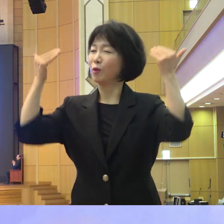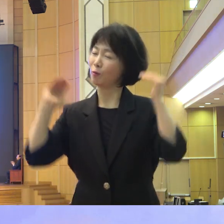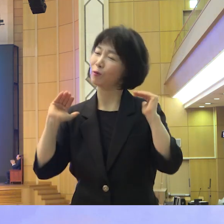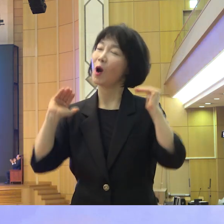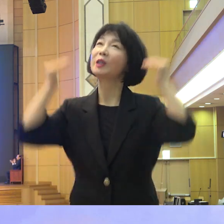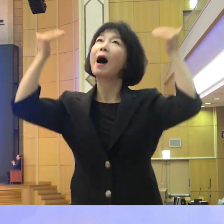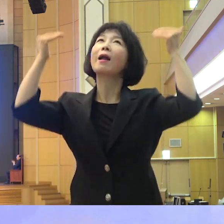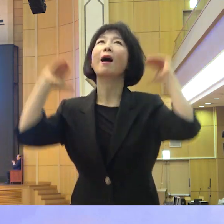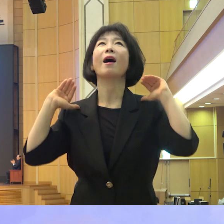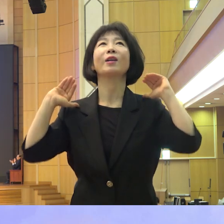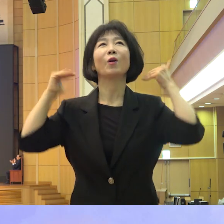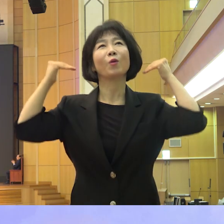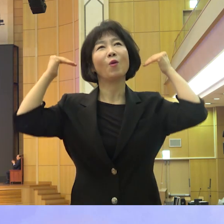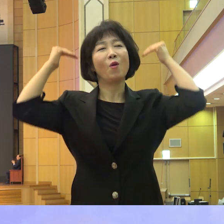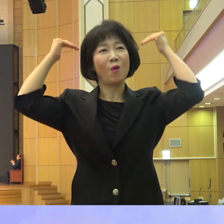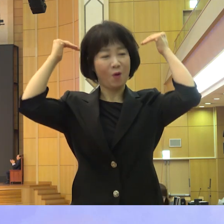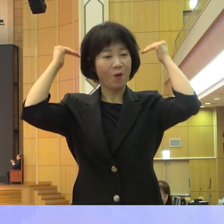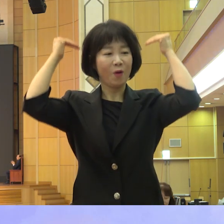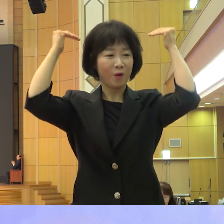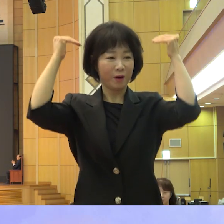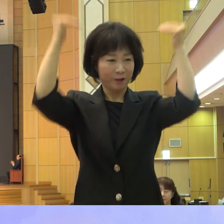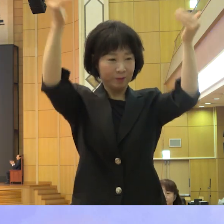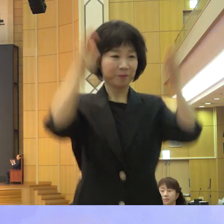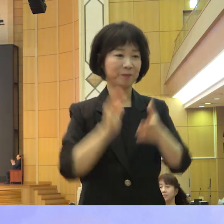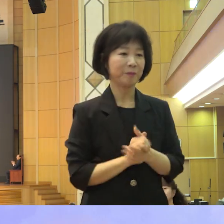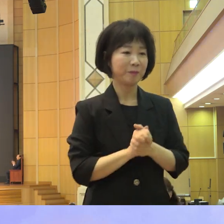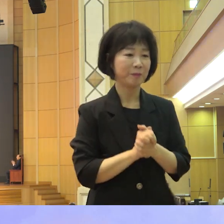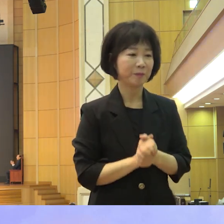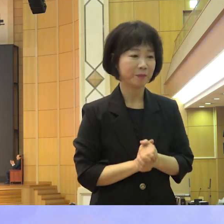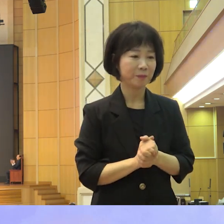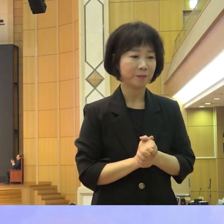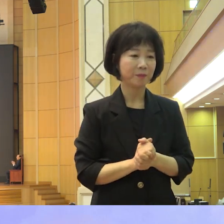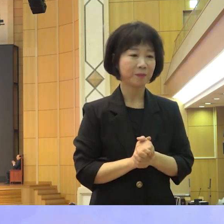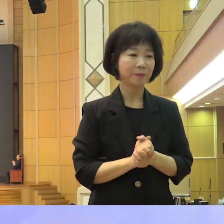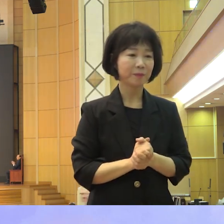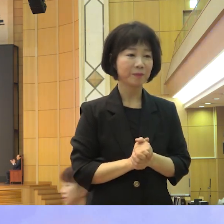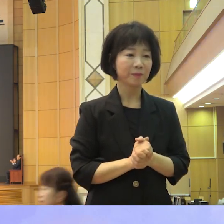쑥쑥 무럭무럭 자라나요. 무럭무럭.